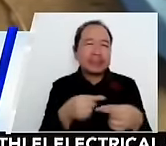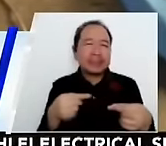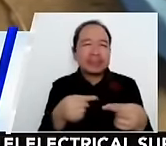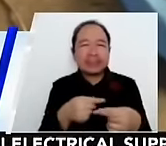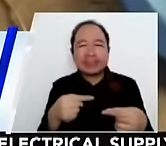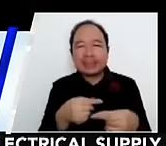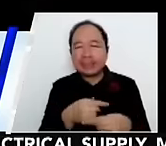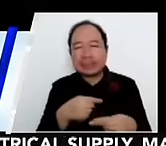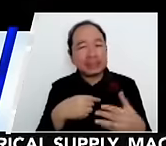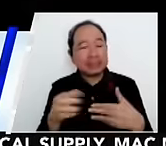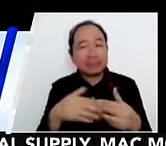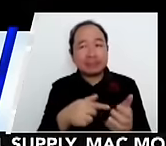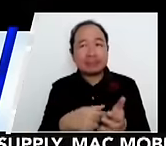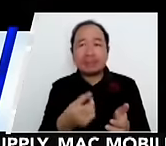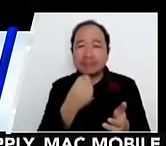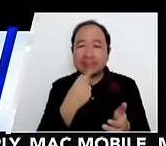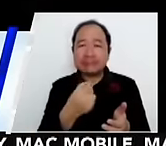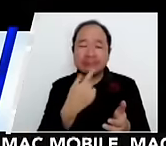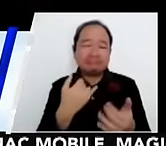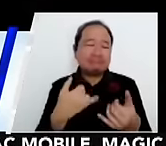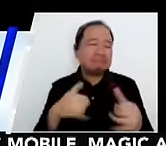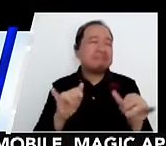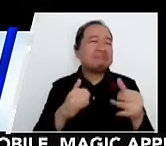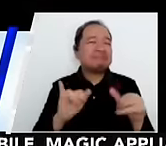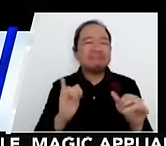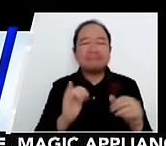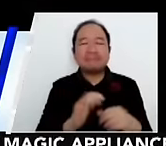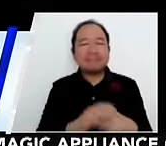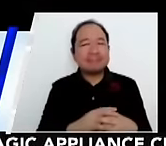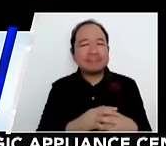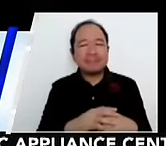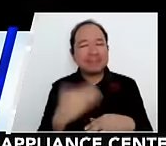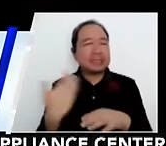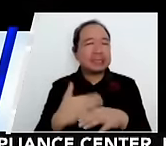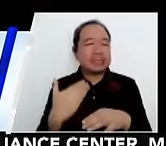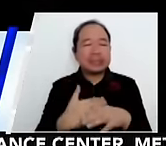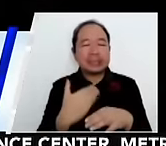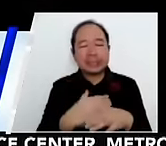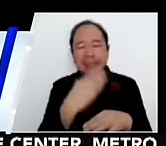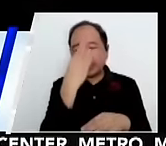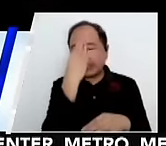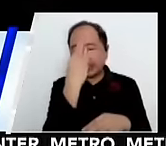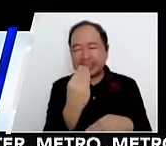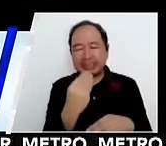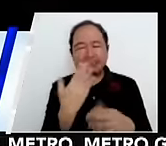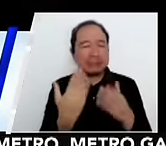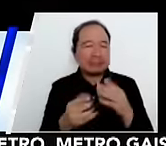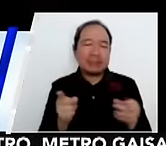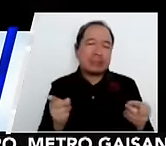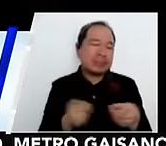siya ng gamot. Hindi ko makakatulog. Makatulog ako matagalan yung isang oras. Kumikro,